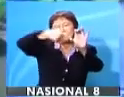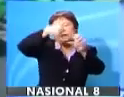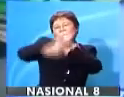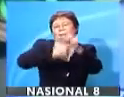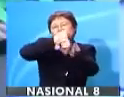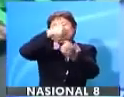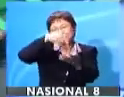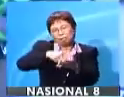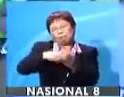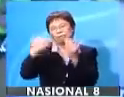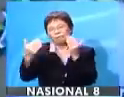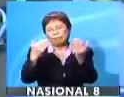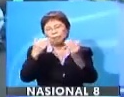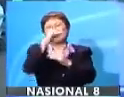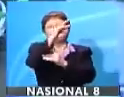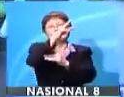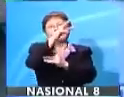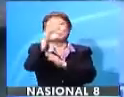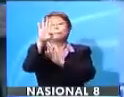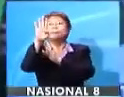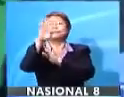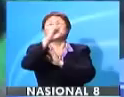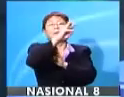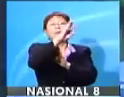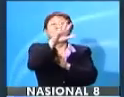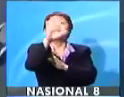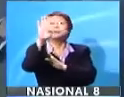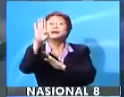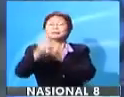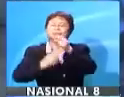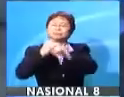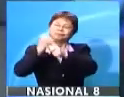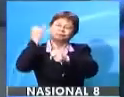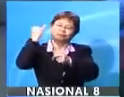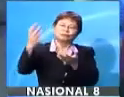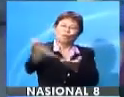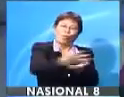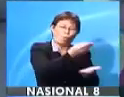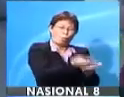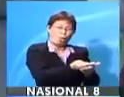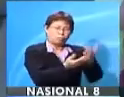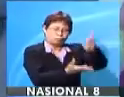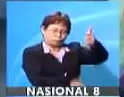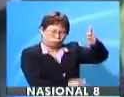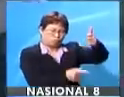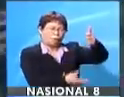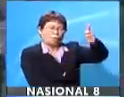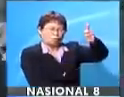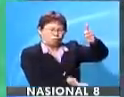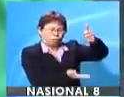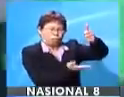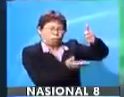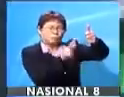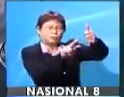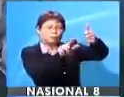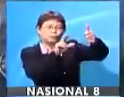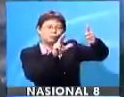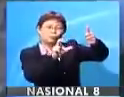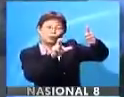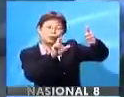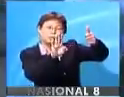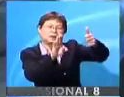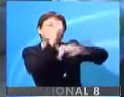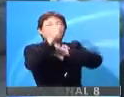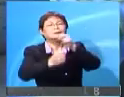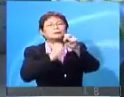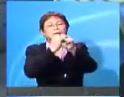ini berbanding RM65 bilion tahun lalu. Hasil pendapatan ini dijangka terus menyusut kepada RM30 bilion tahun